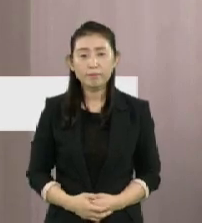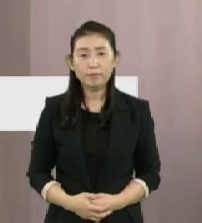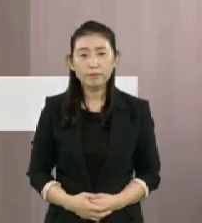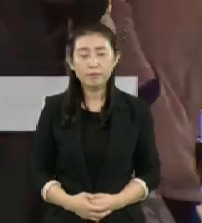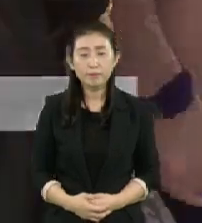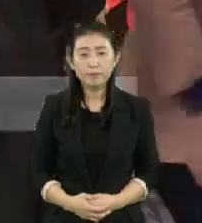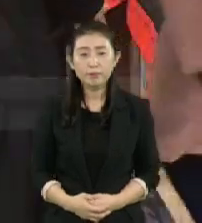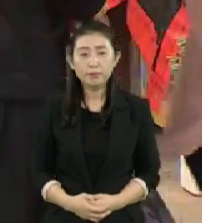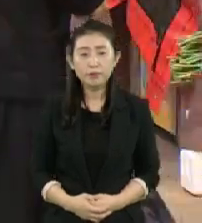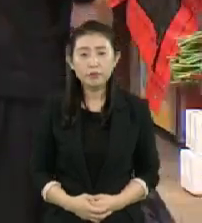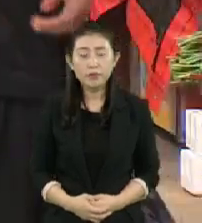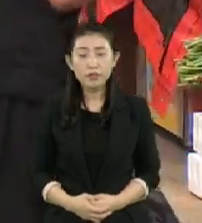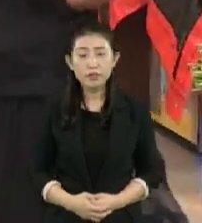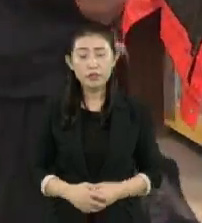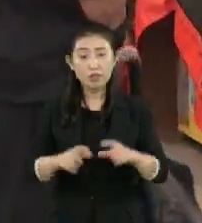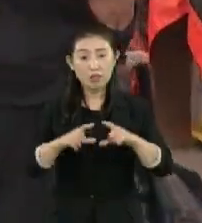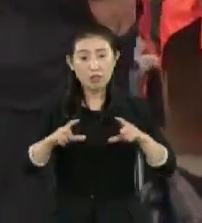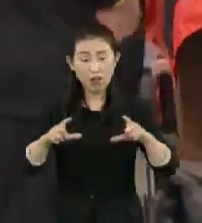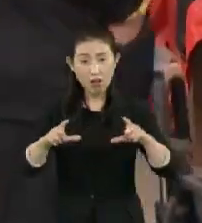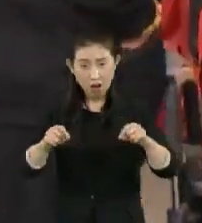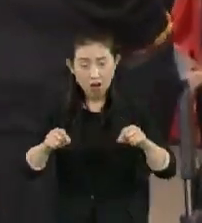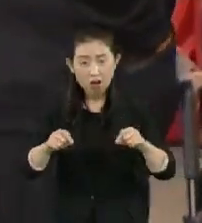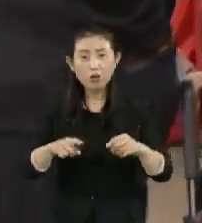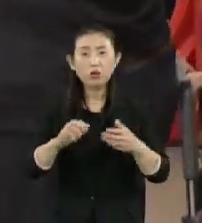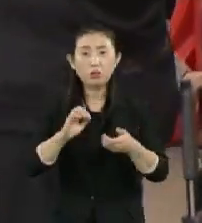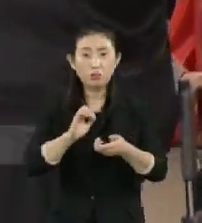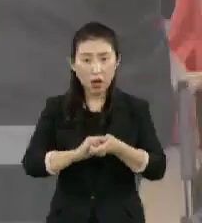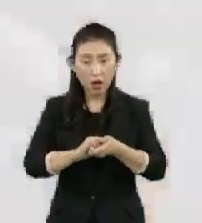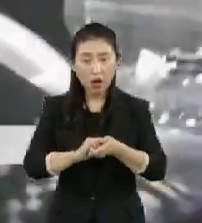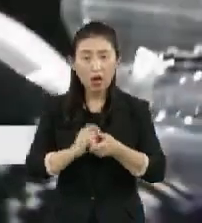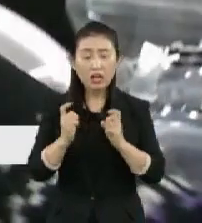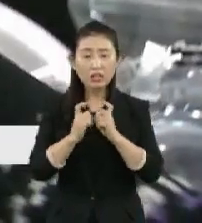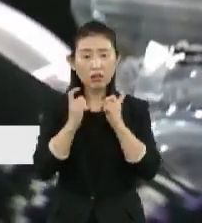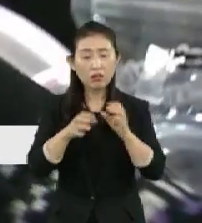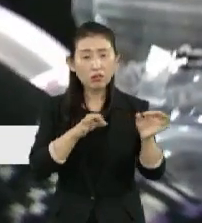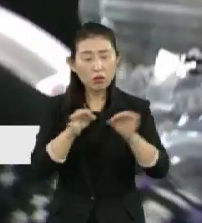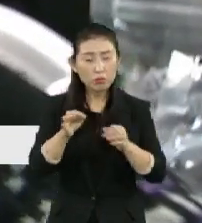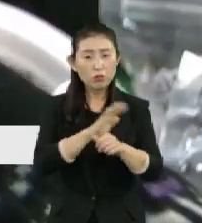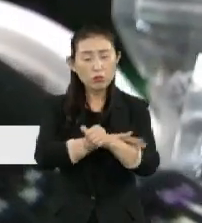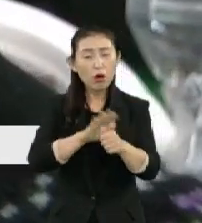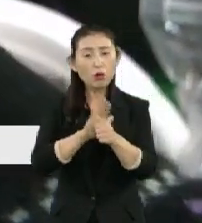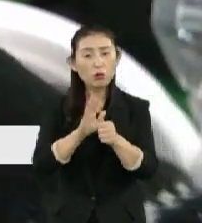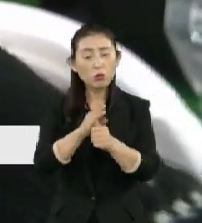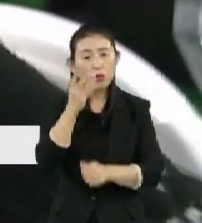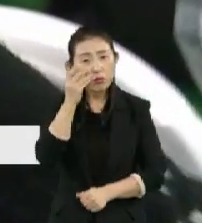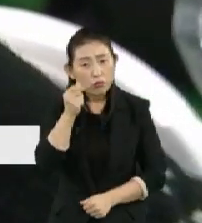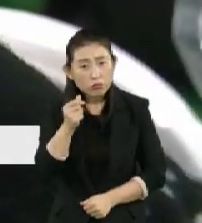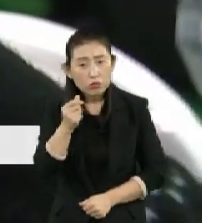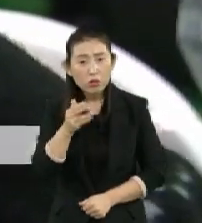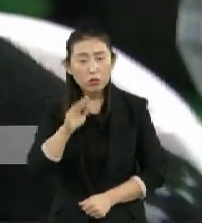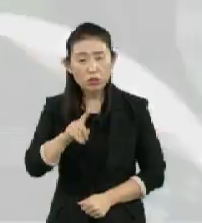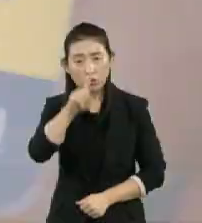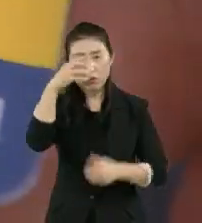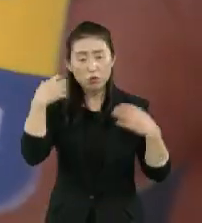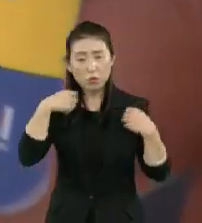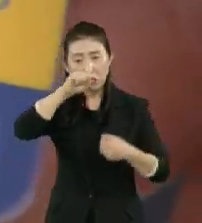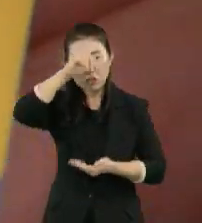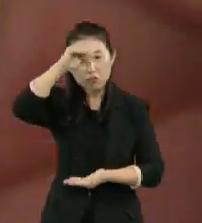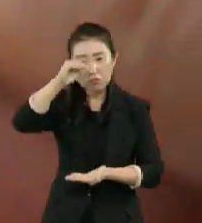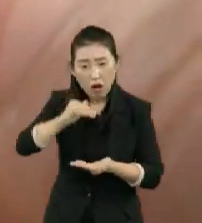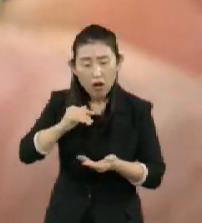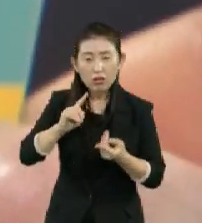수가 있는데요. 지역화폐가 위기에 빠진 자영업자들의 버팀목이 된 상황에서 예산 축소에 대한 우려의 목소리가 높아지고